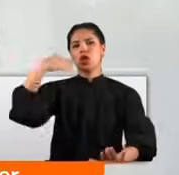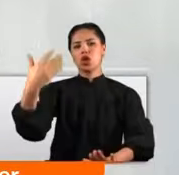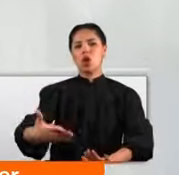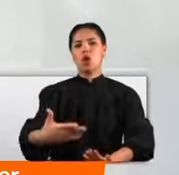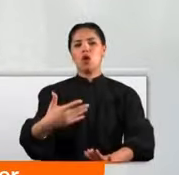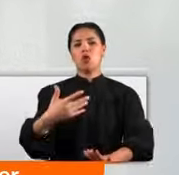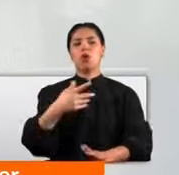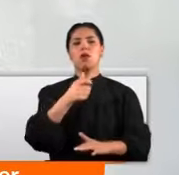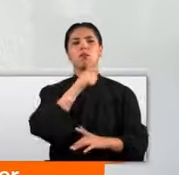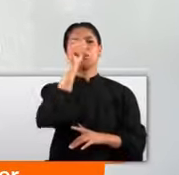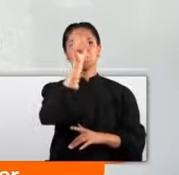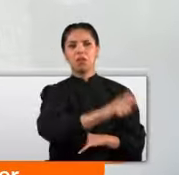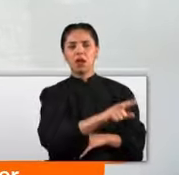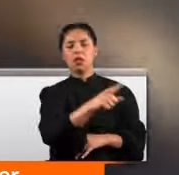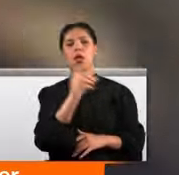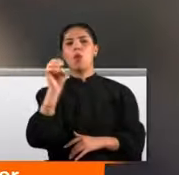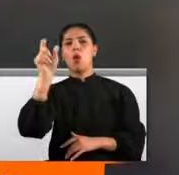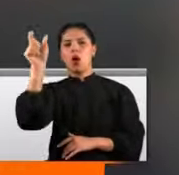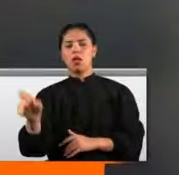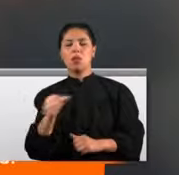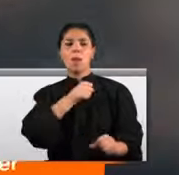o yumruklu saldırı gerçekleşti.